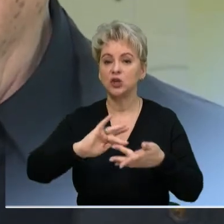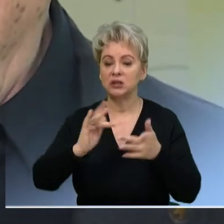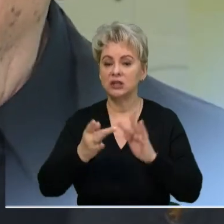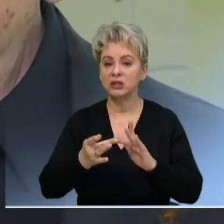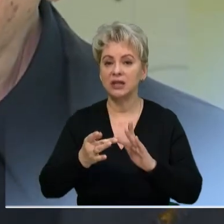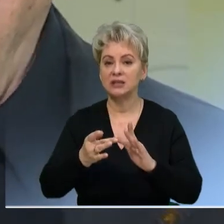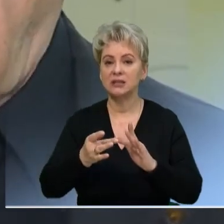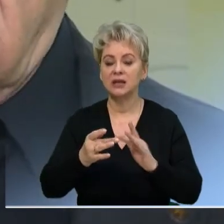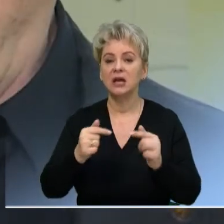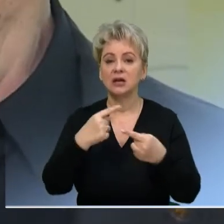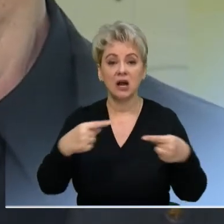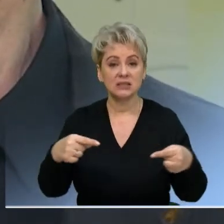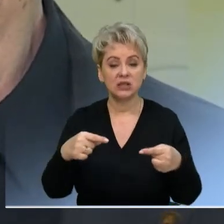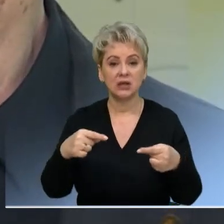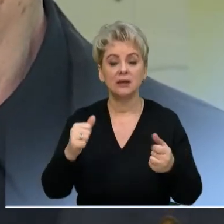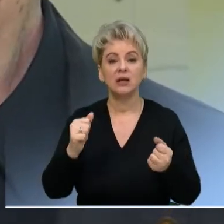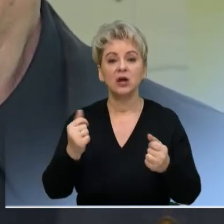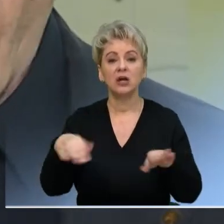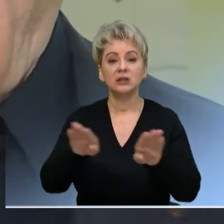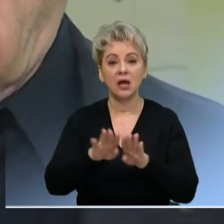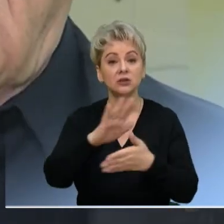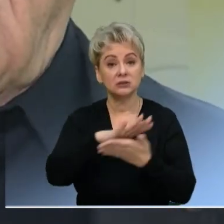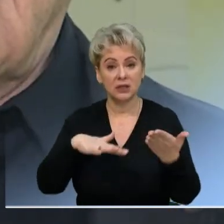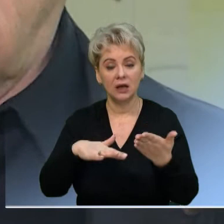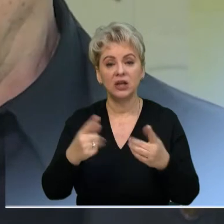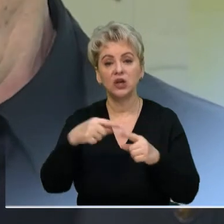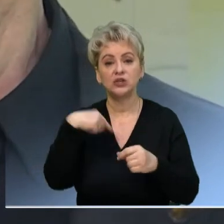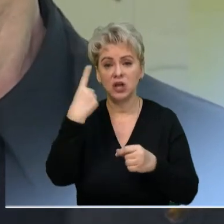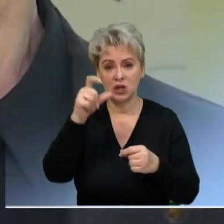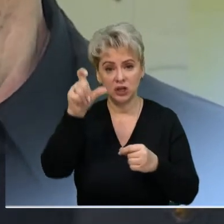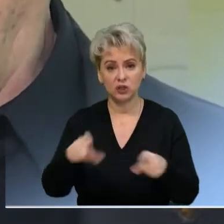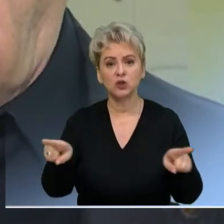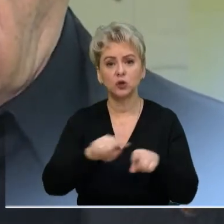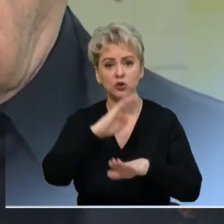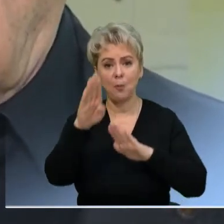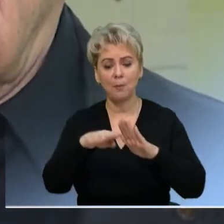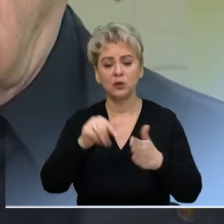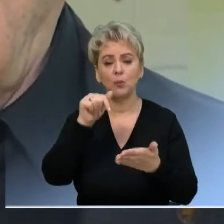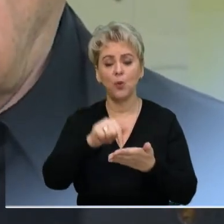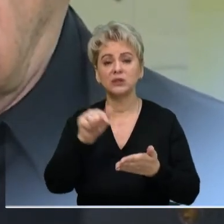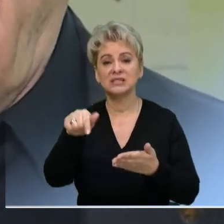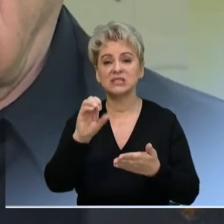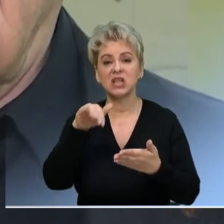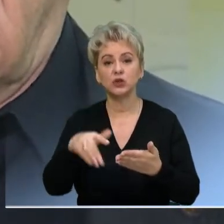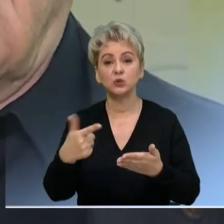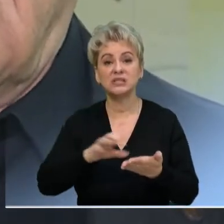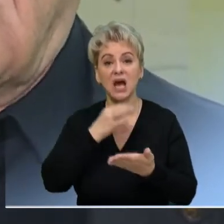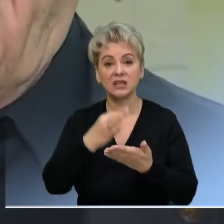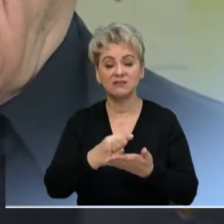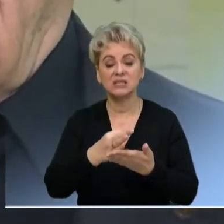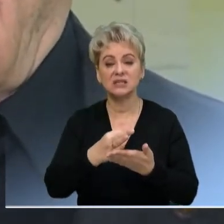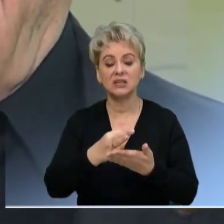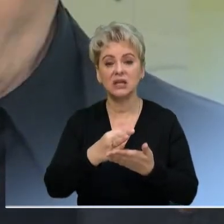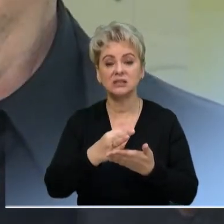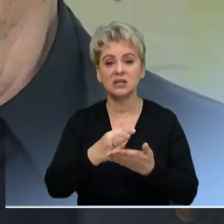информационно-телекоммуникационные средства, имеется в виду интернет и так далее, то эти лица тоже подпадают под эту статью, где ответственность